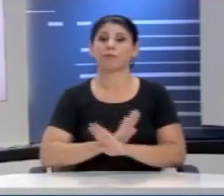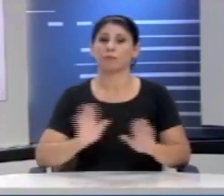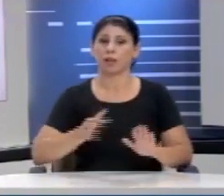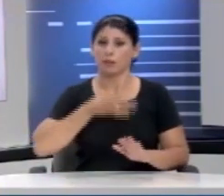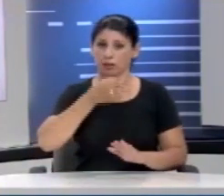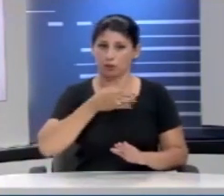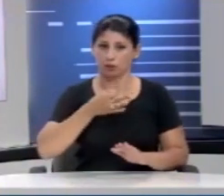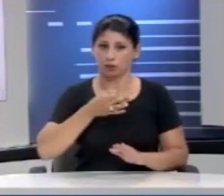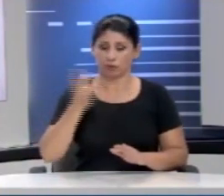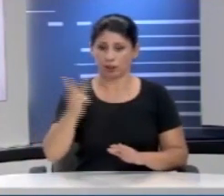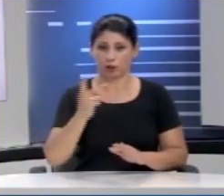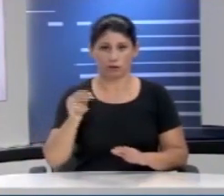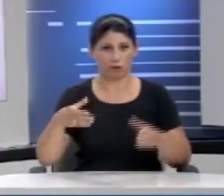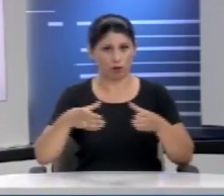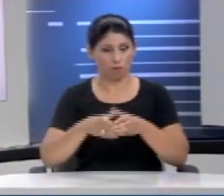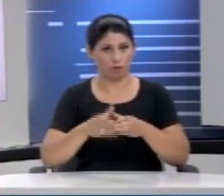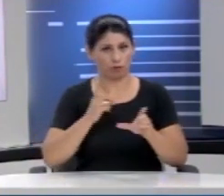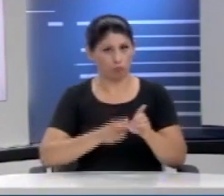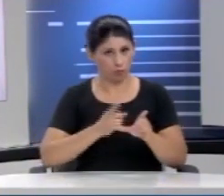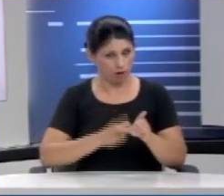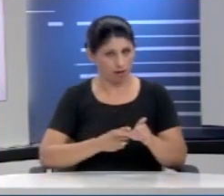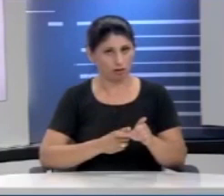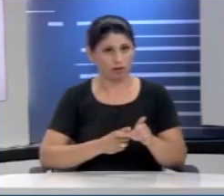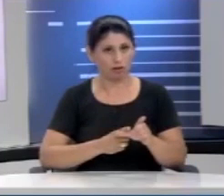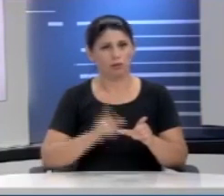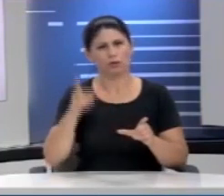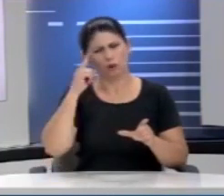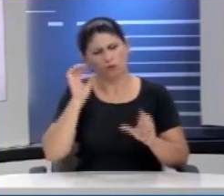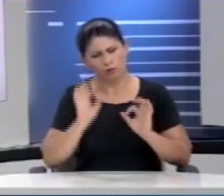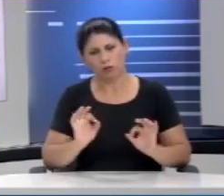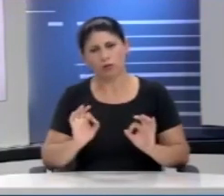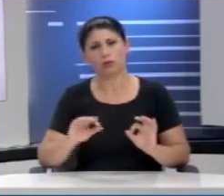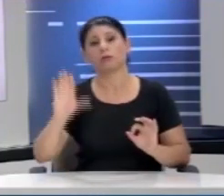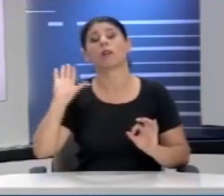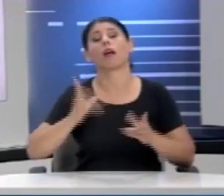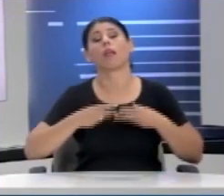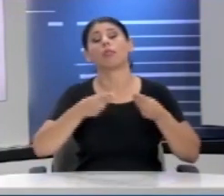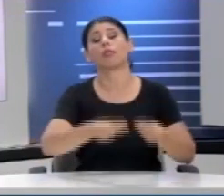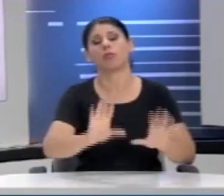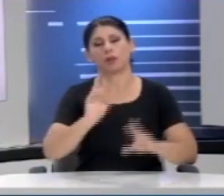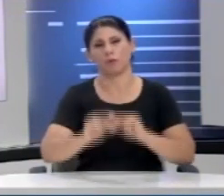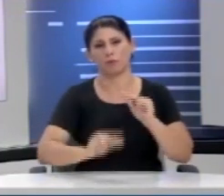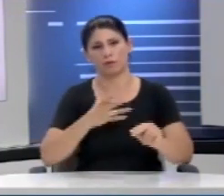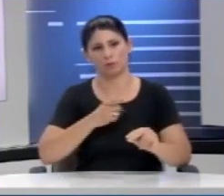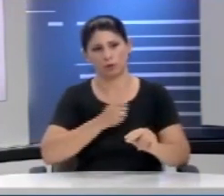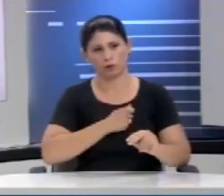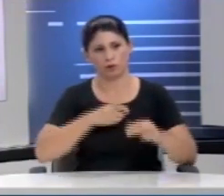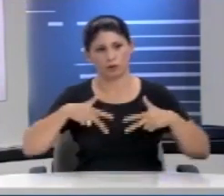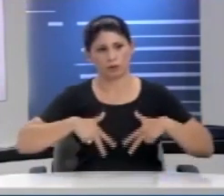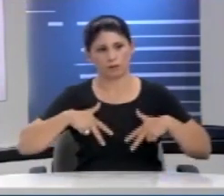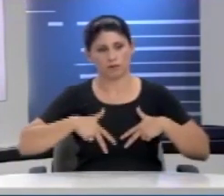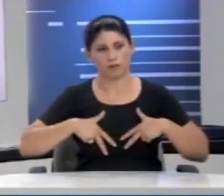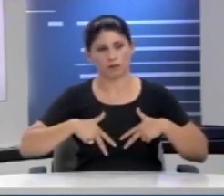ήθελα να δηλώσω εκ μέρους της κοινοβουλευτικής ομάδας του ΚΚΕ το αυτονόητο, ότι δεν δίνουμε ψήφο εμπιστοσύνη στην